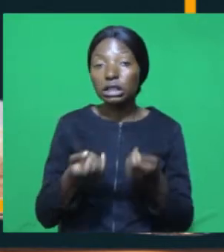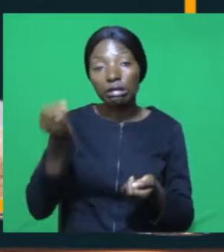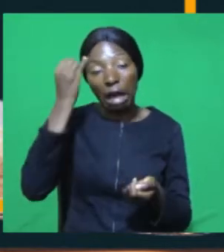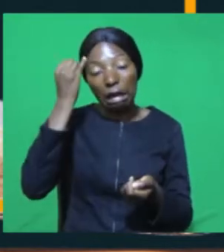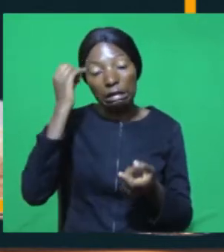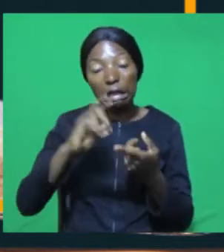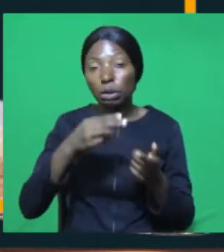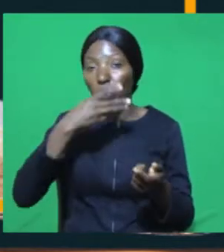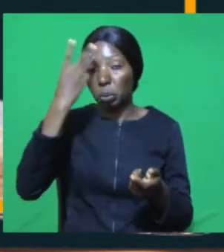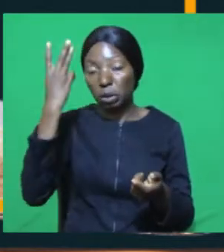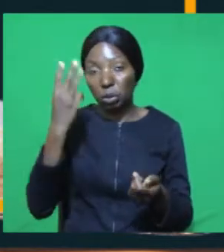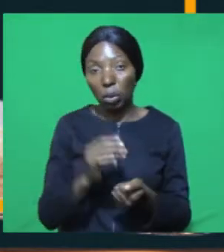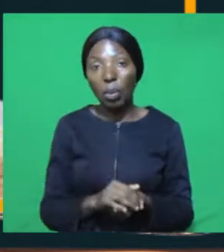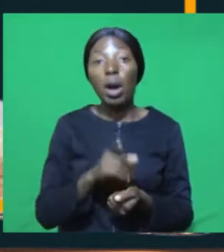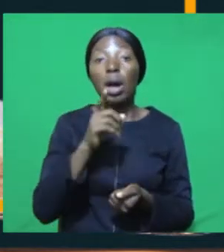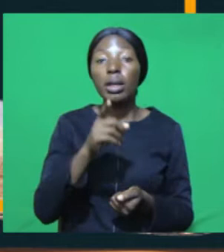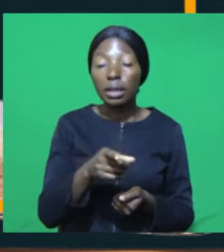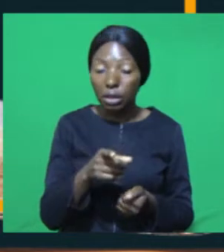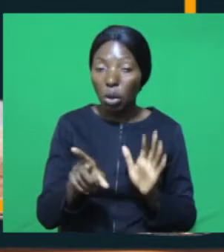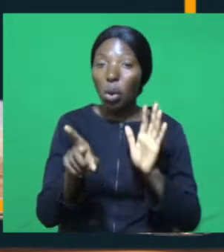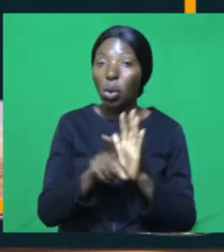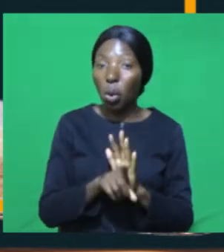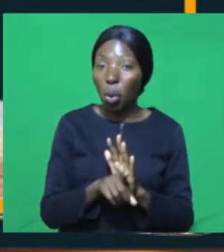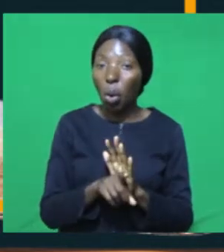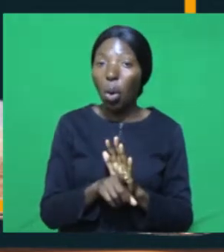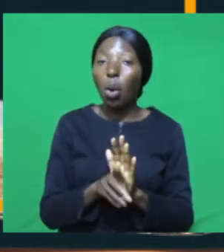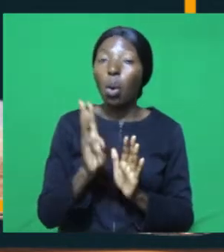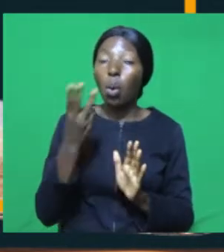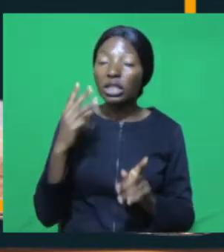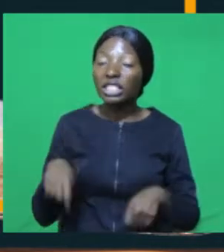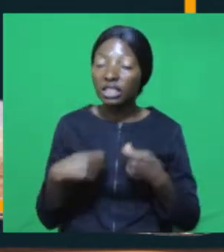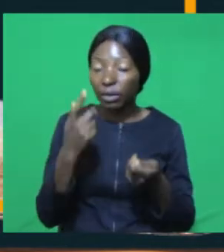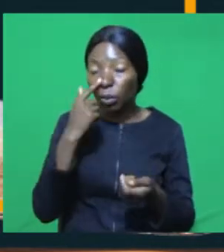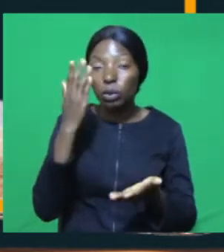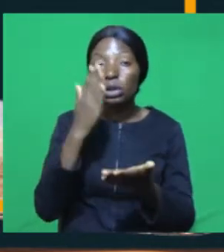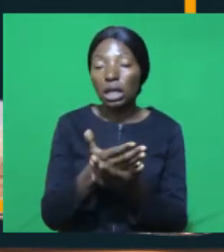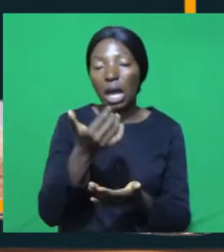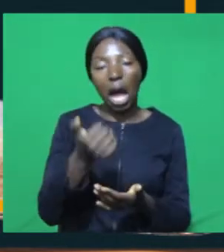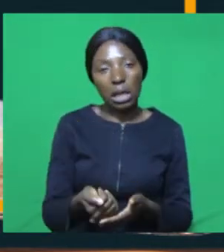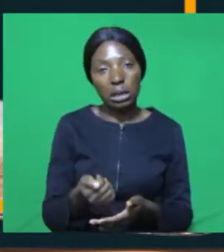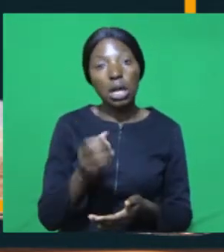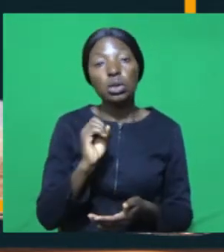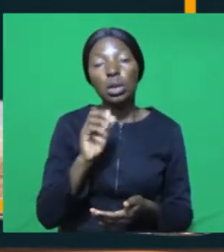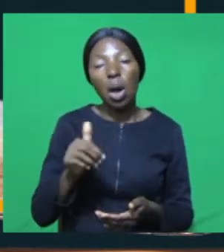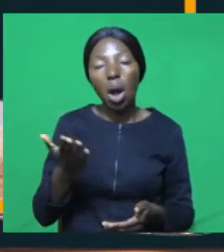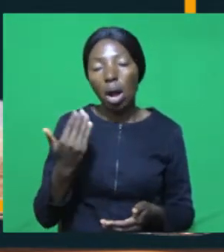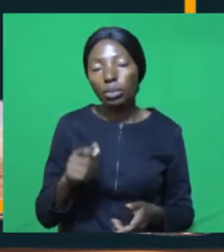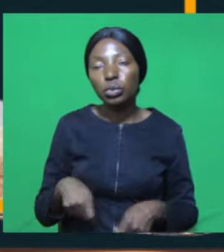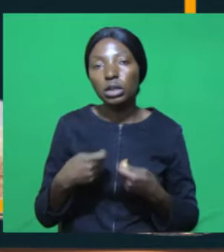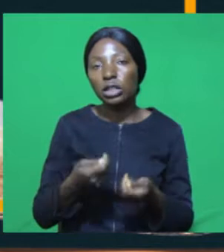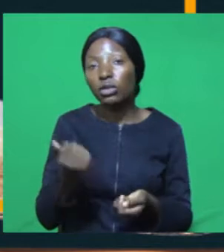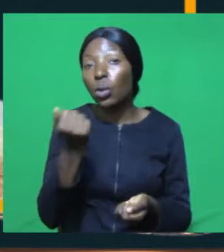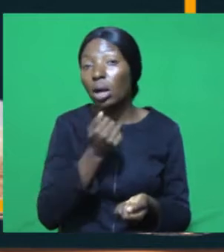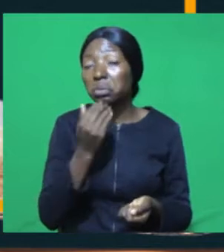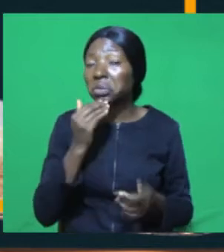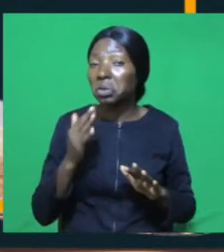njere nekunzwisisa. Chirevo chakatemwa uchangotanga kukumbira. Zvinondauya kuzokuudza, nekuti uri murume